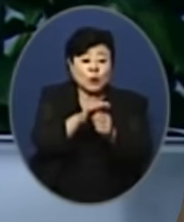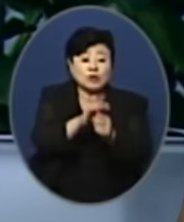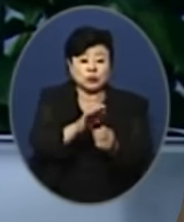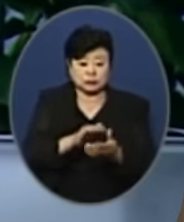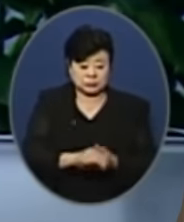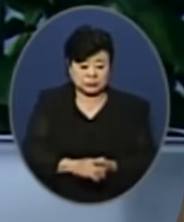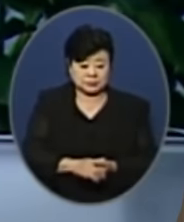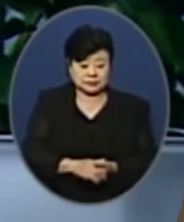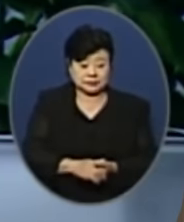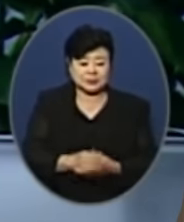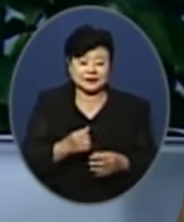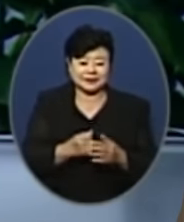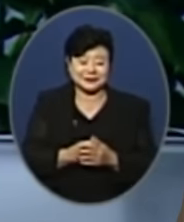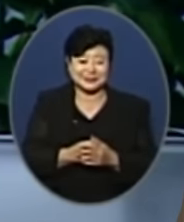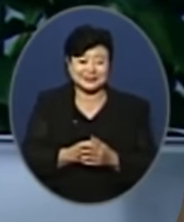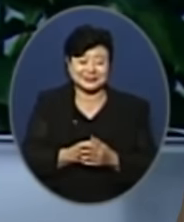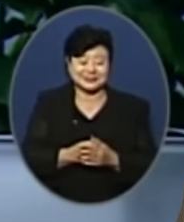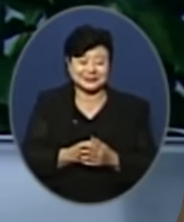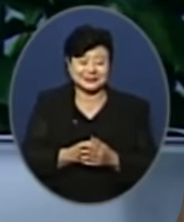것입니다. 그러므로